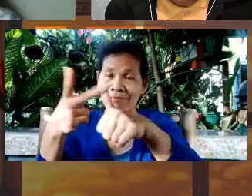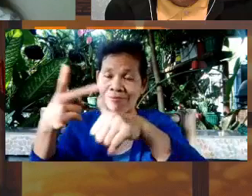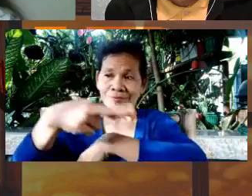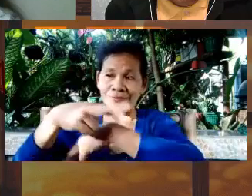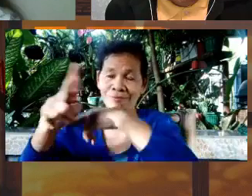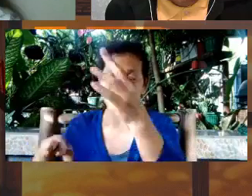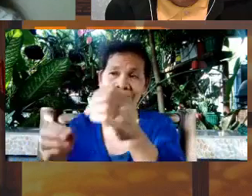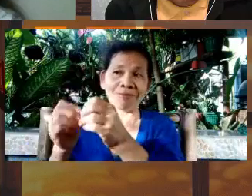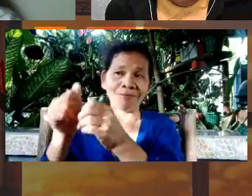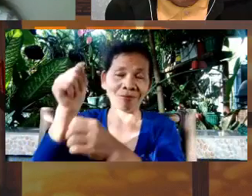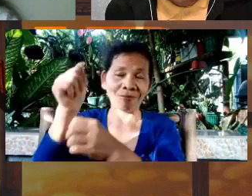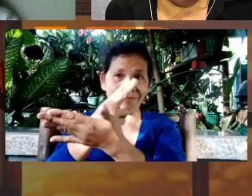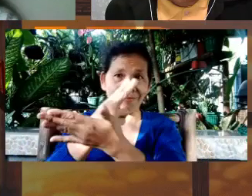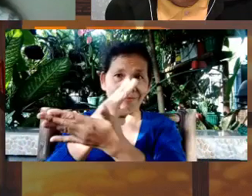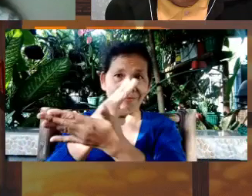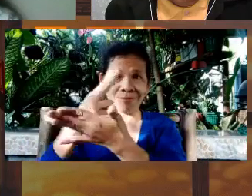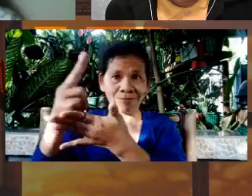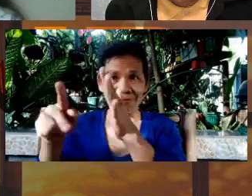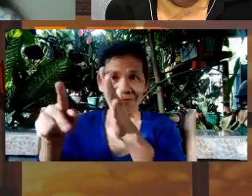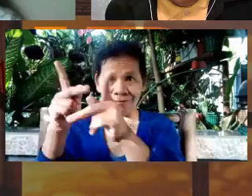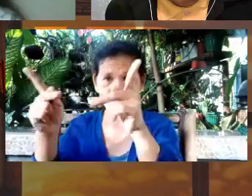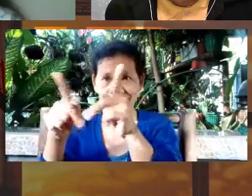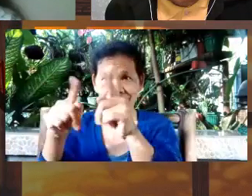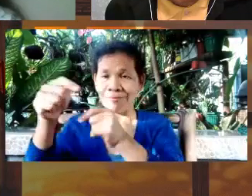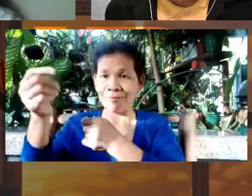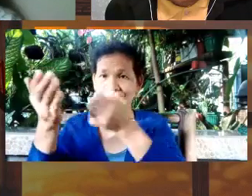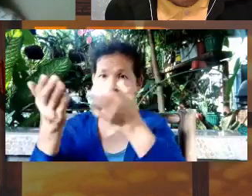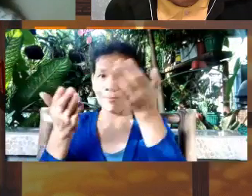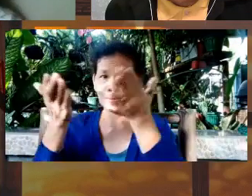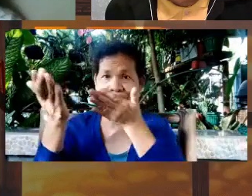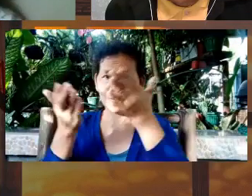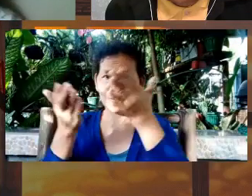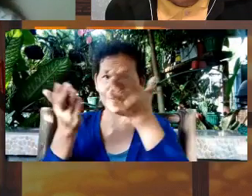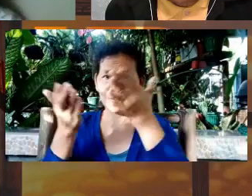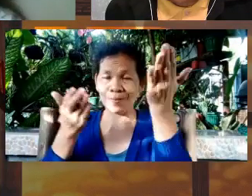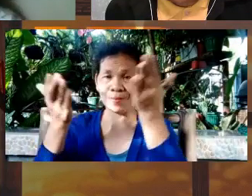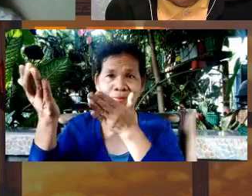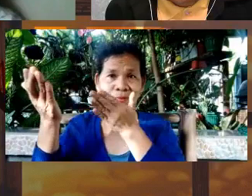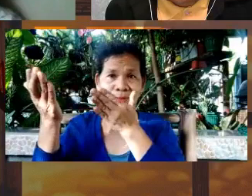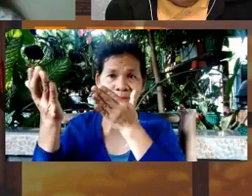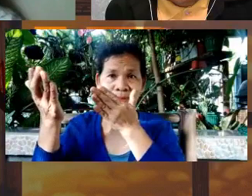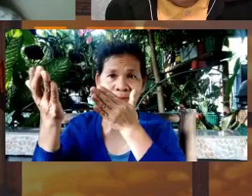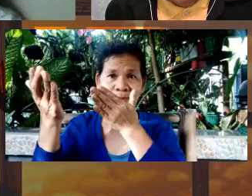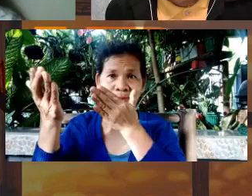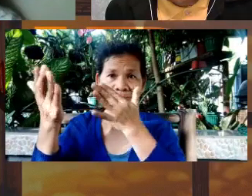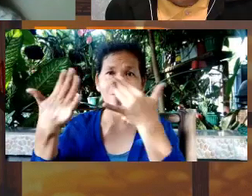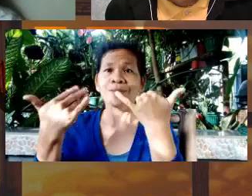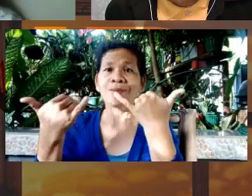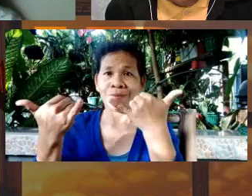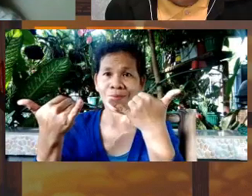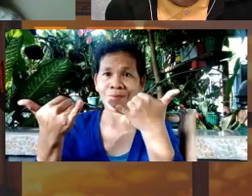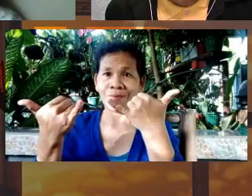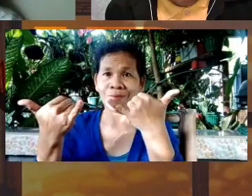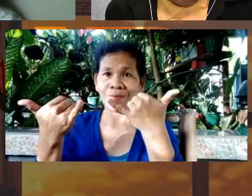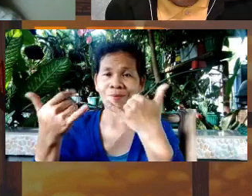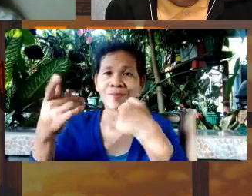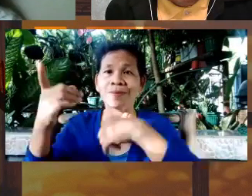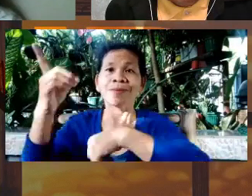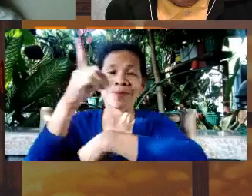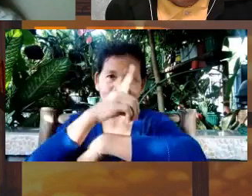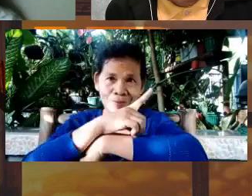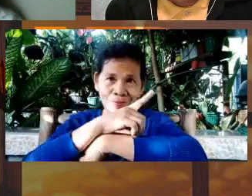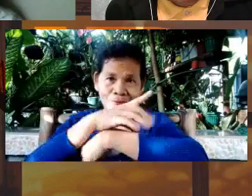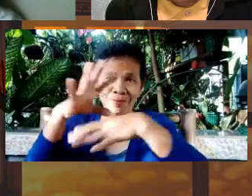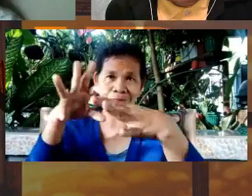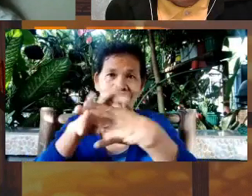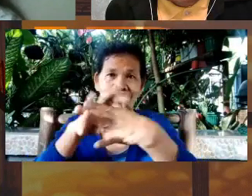place upang isasagawa po ang tinatawag natin sa ngayong the Day of Atonement na